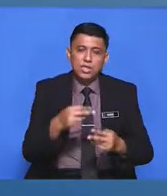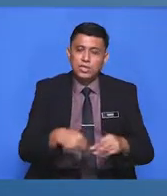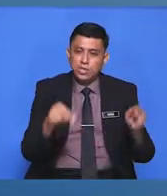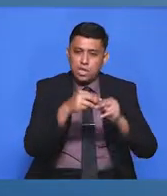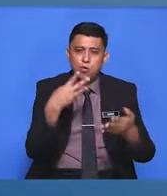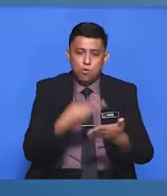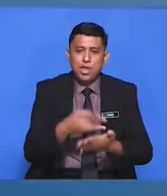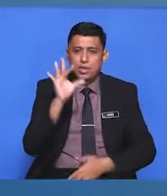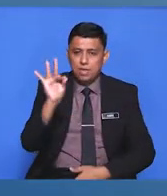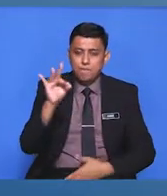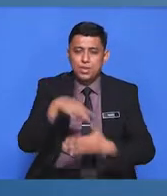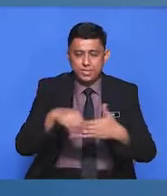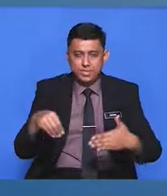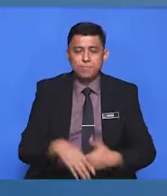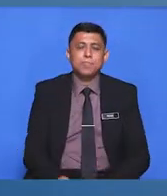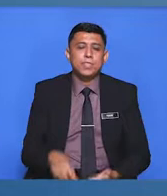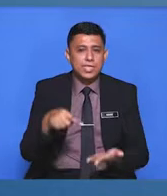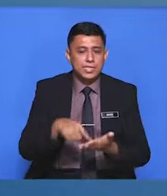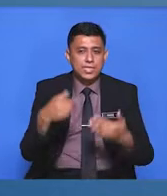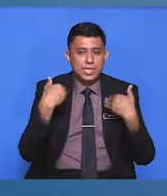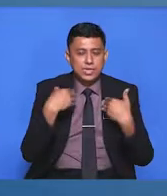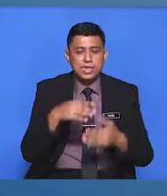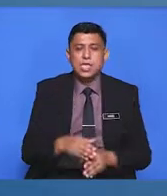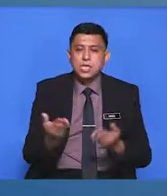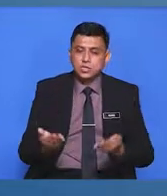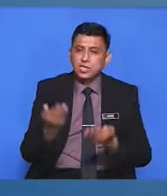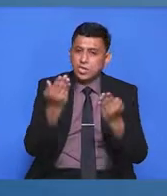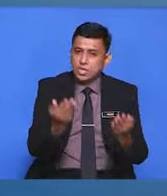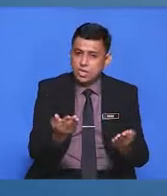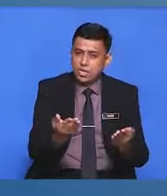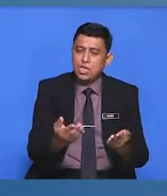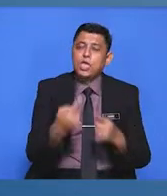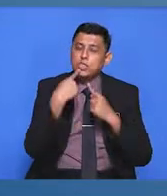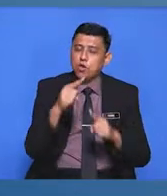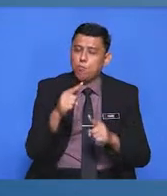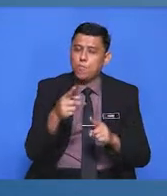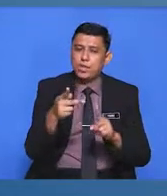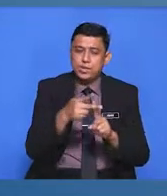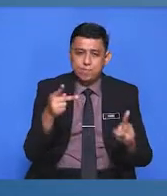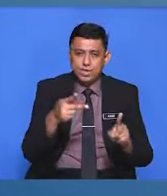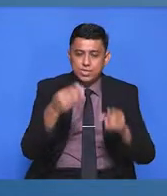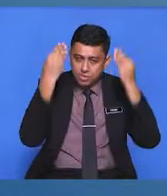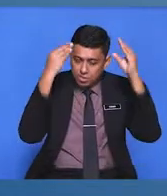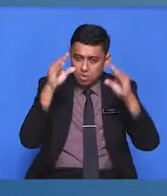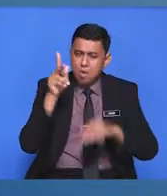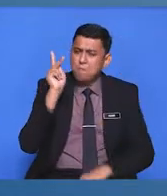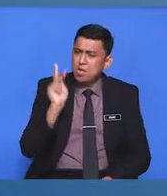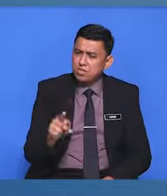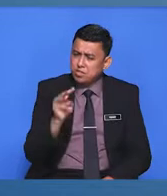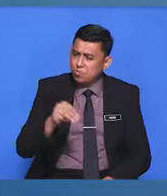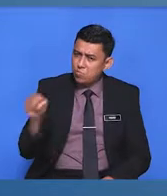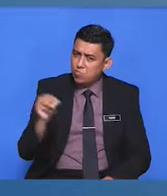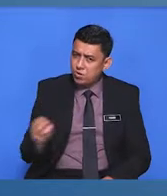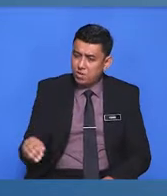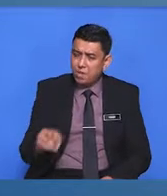RM8. Ini adalah cadangan jawapan daripada cikgu. Cikgu pasti murid-murid pun sudah